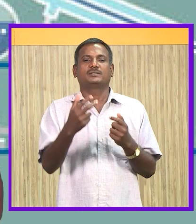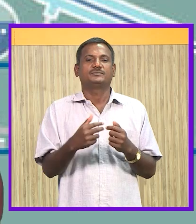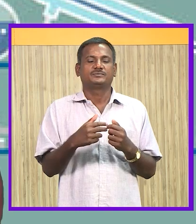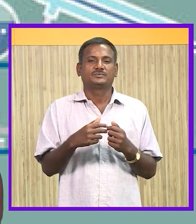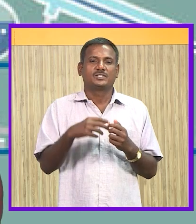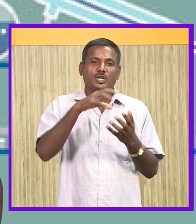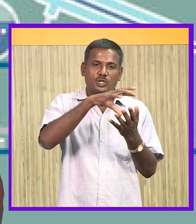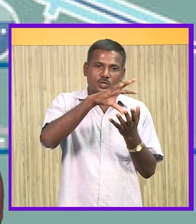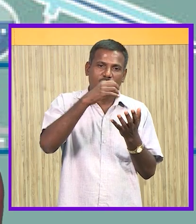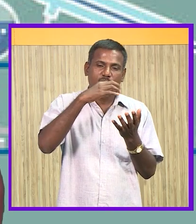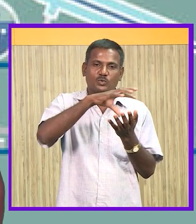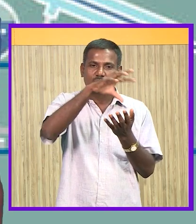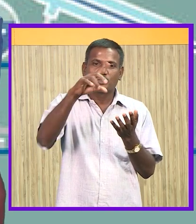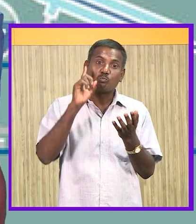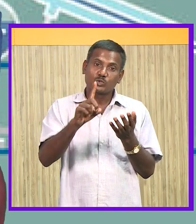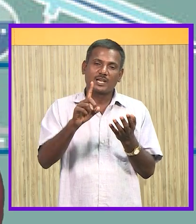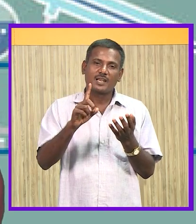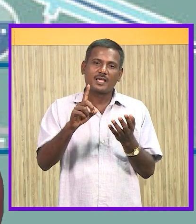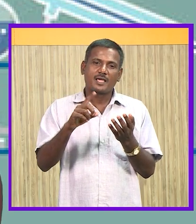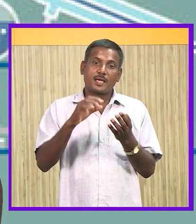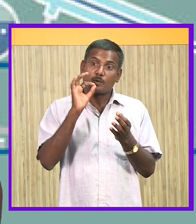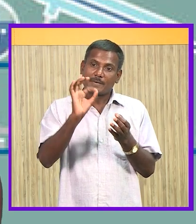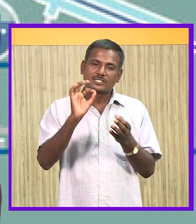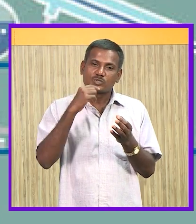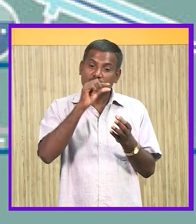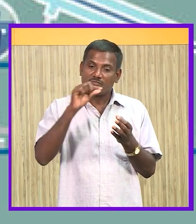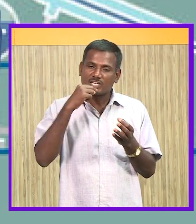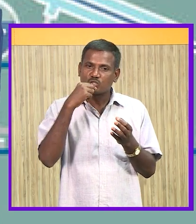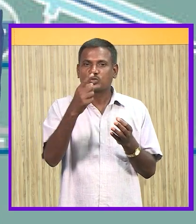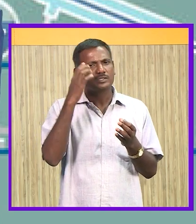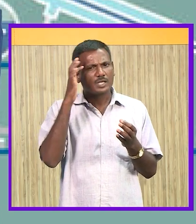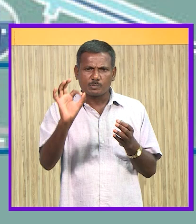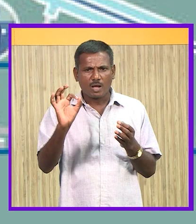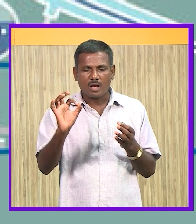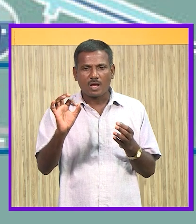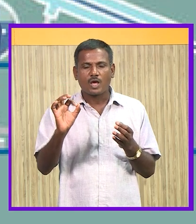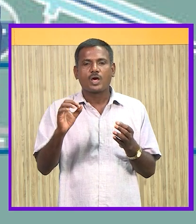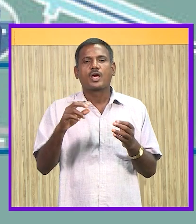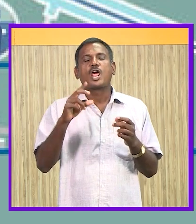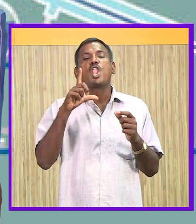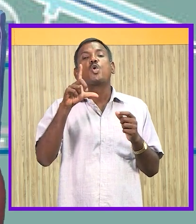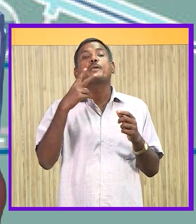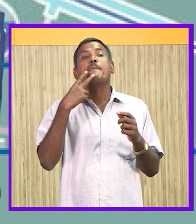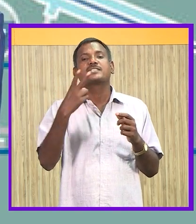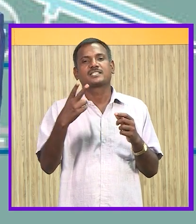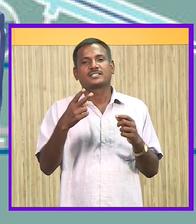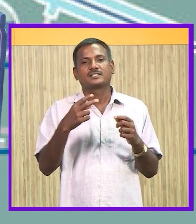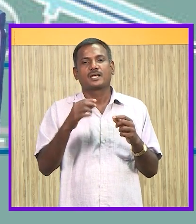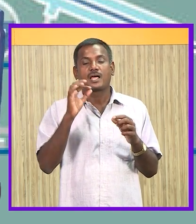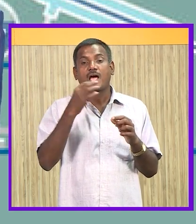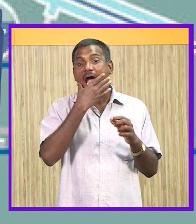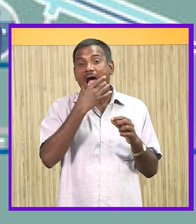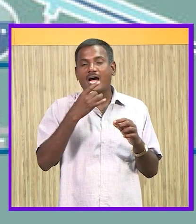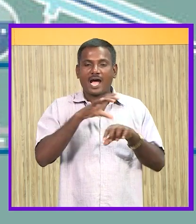இந்த நொதித்தல்ங்கிற வார்த்தையை முதல் முதலில் பயன்படுத்தியவர் யாருன்னு தெரியுமா உங்களுக்கு? லூயி பாஸ்டர். இவர்தான் முதல்